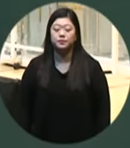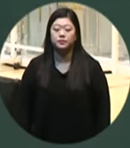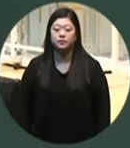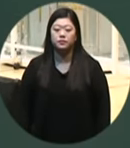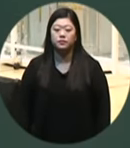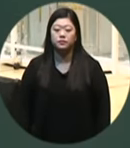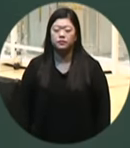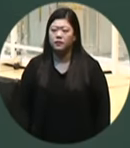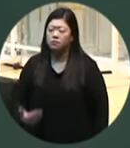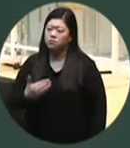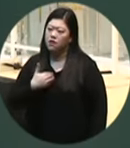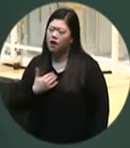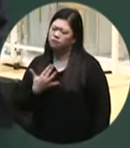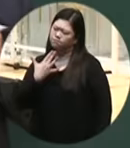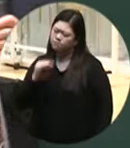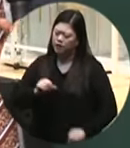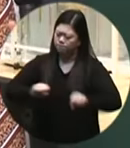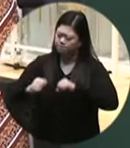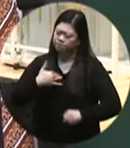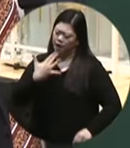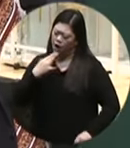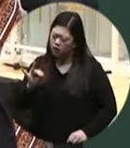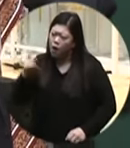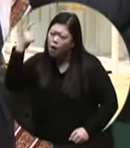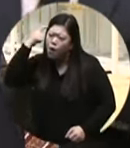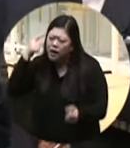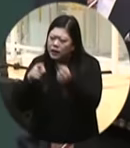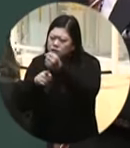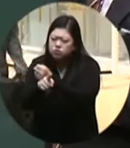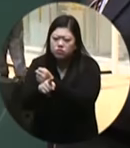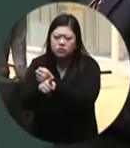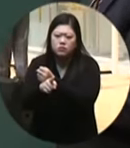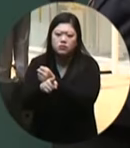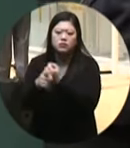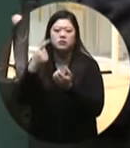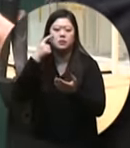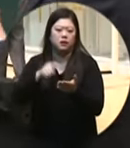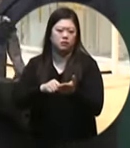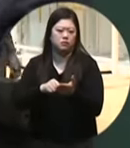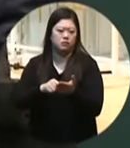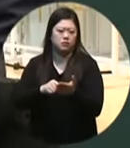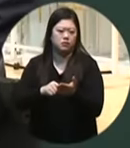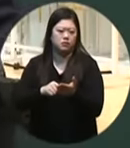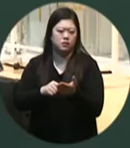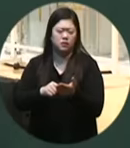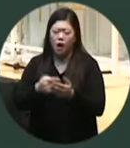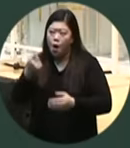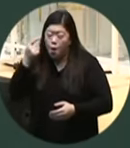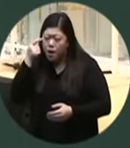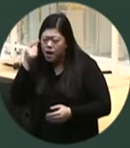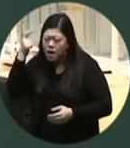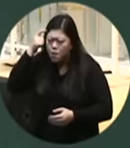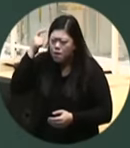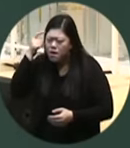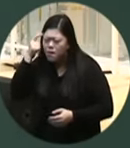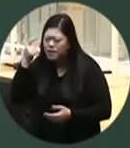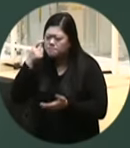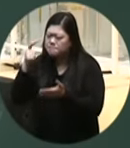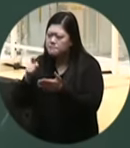당연히 할 걸 찾아내요. Now find what you should rightfully do. 그러면 눈이 열립니다. Then your eyes will